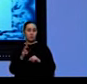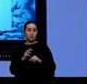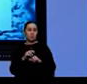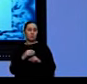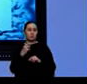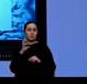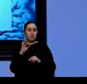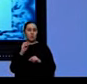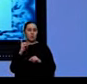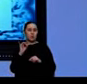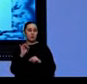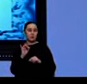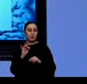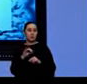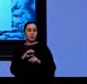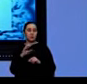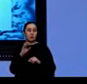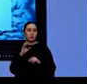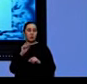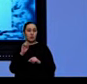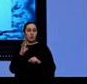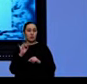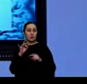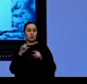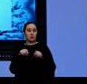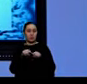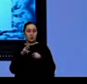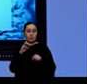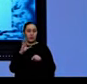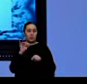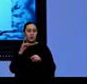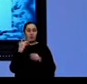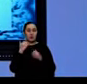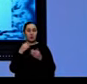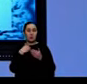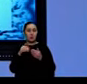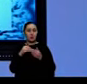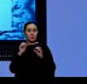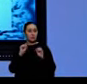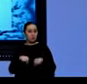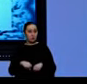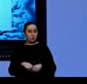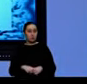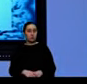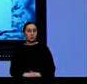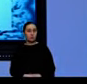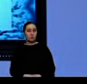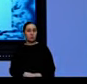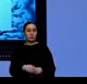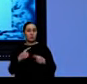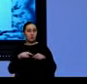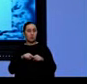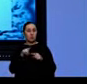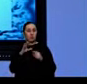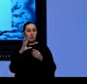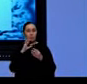nok, behi, anor kabi mevalarni xarid qilish mumkin.